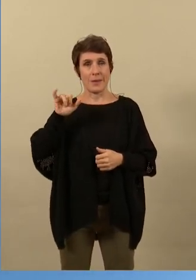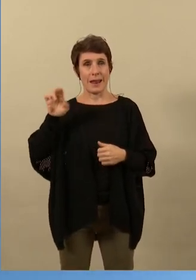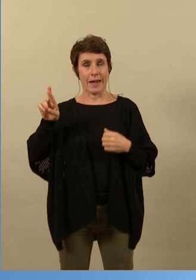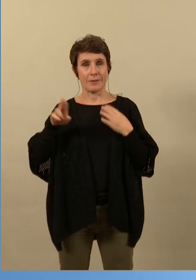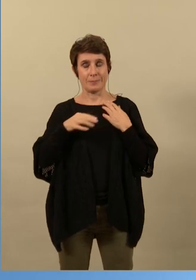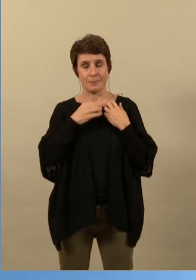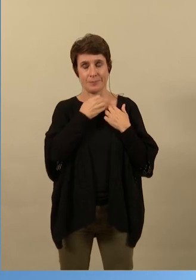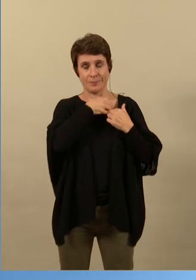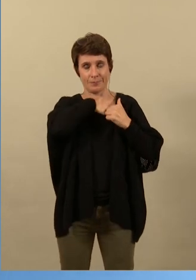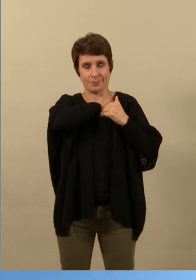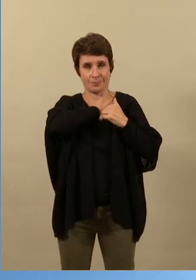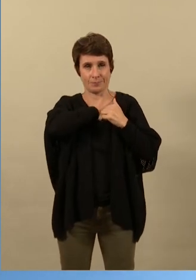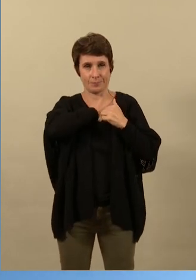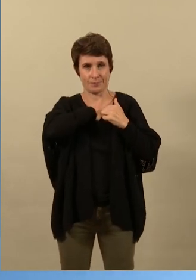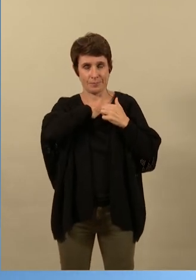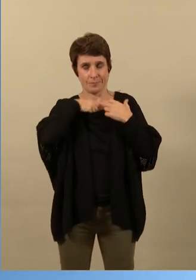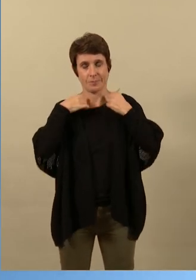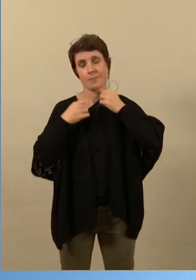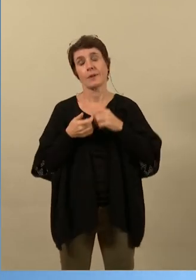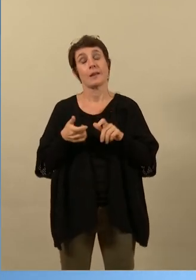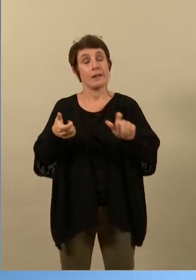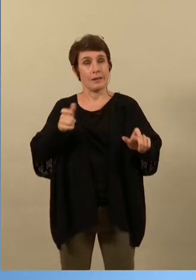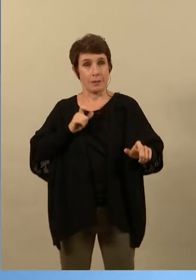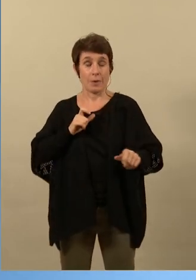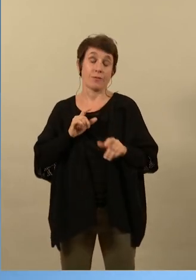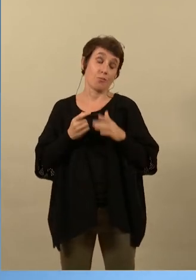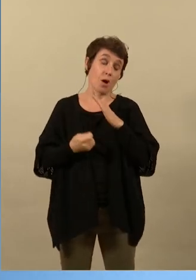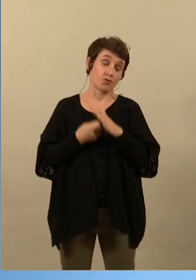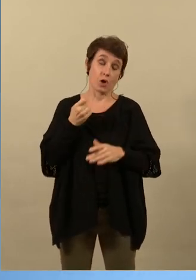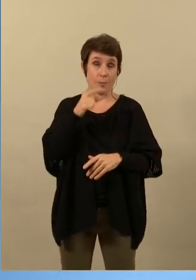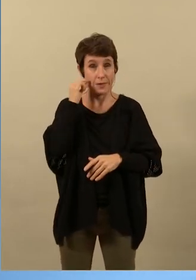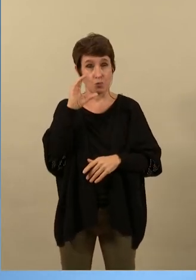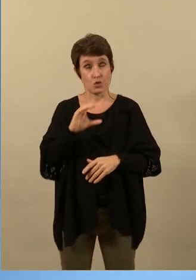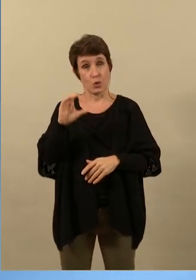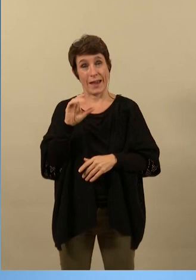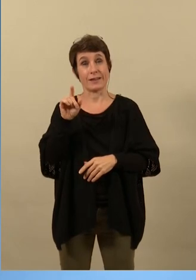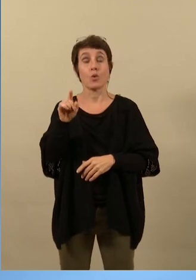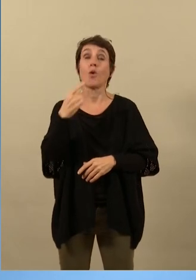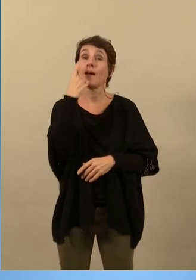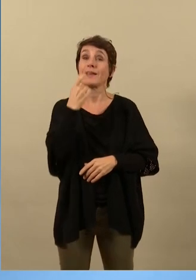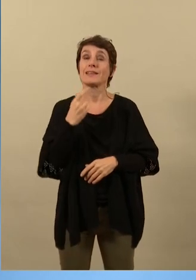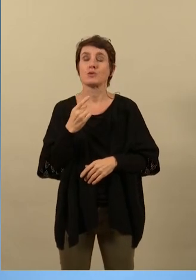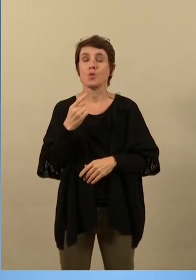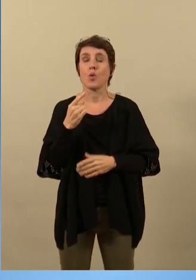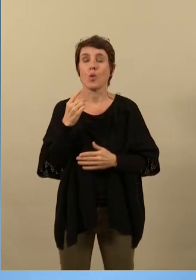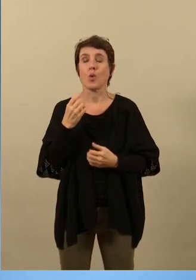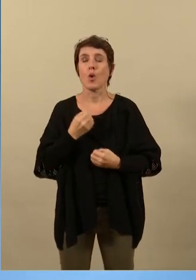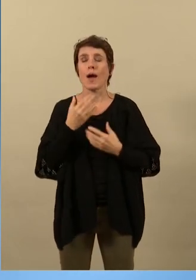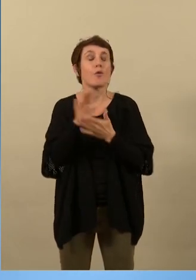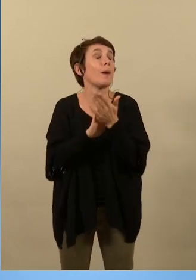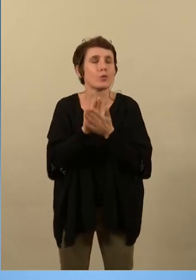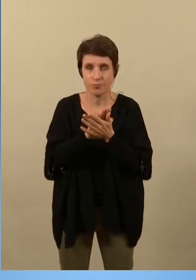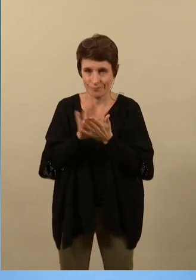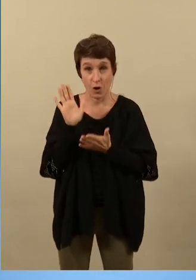B à N à nouveau monsieur Carignon votre question orale votre pardon votre vœux